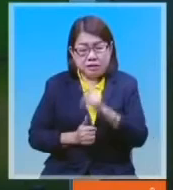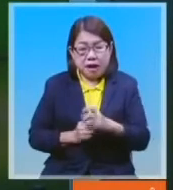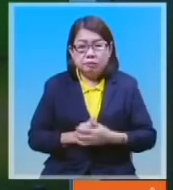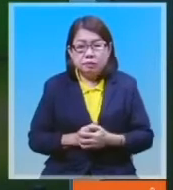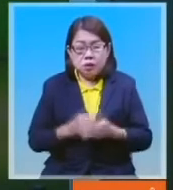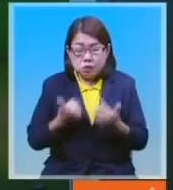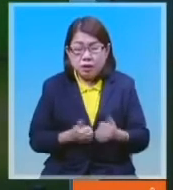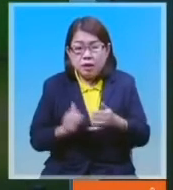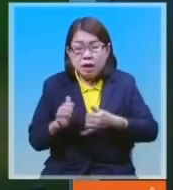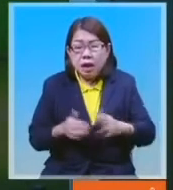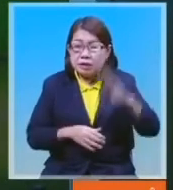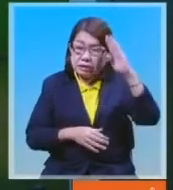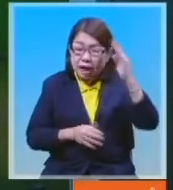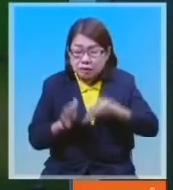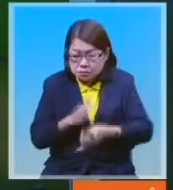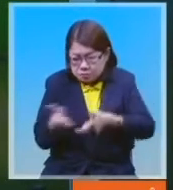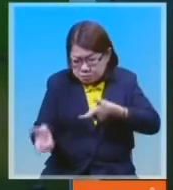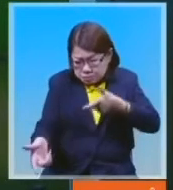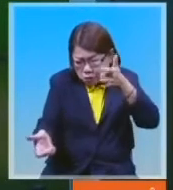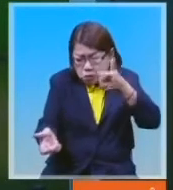เข้าไปอีก